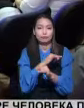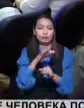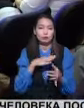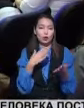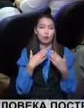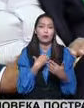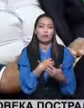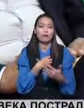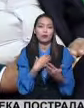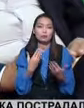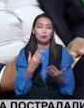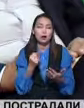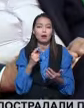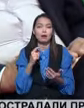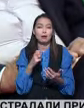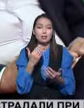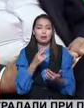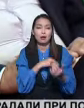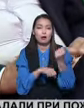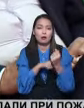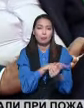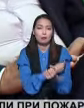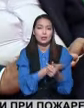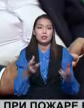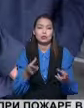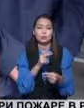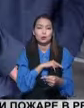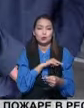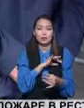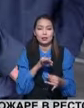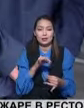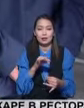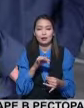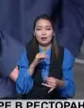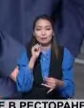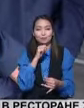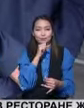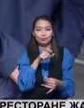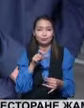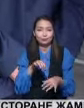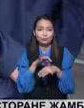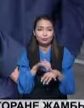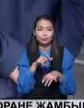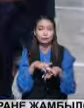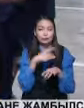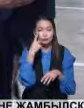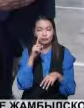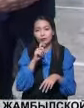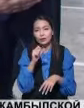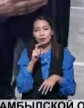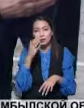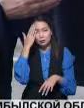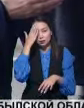и преимущества атомной электростанции с работниками медицины, спасательной службы и ветеранами. В ходе встречи члены штаба подчеркнули, что атомная энергетика